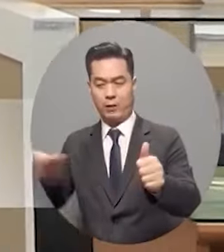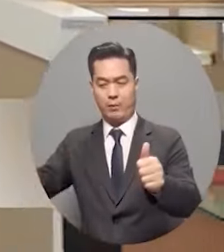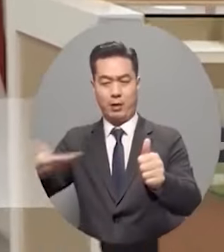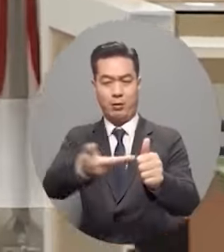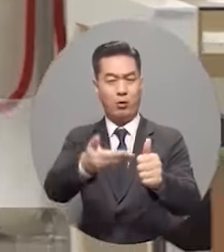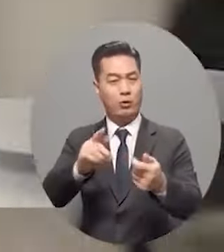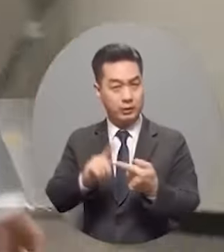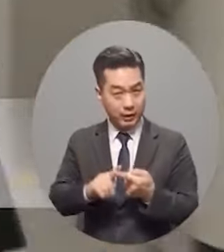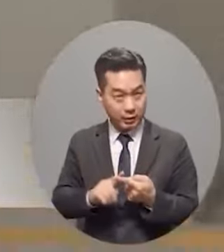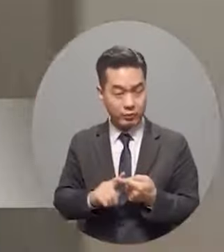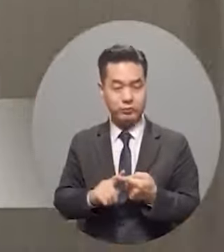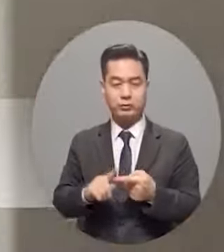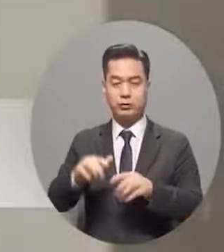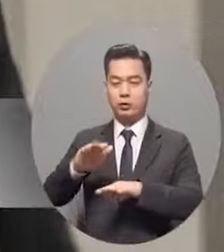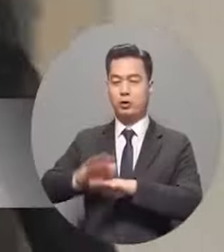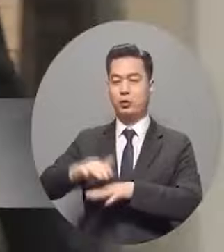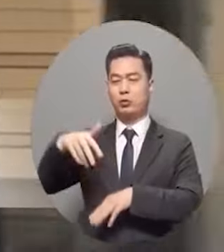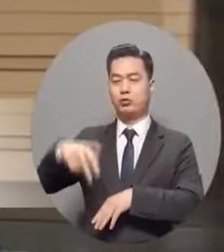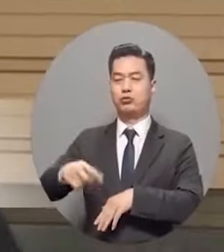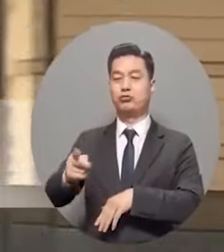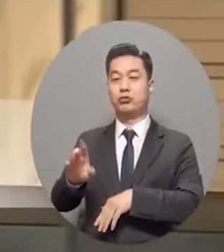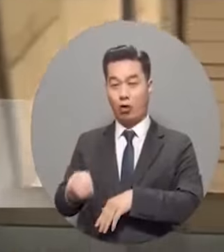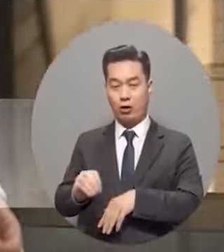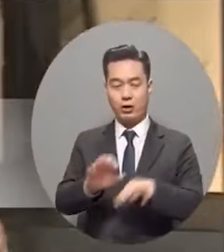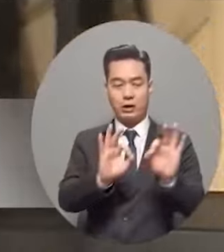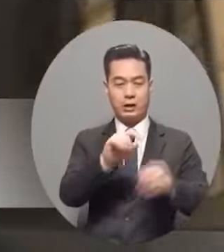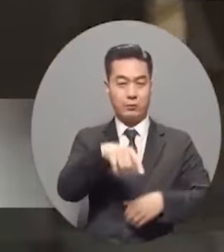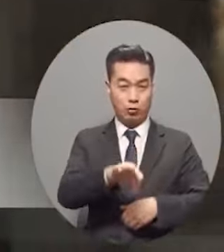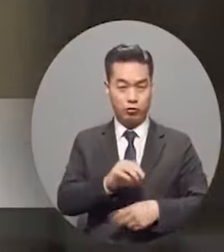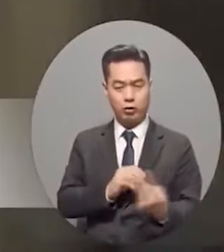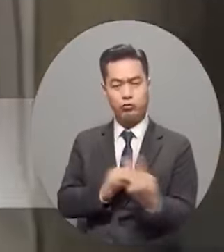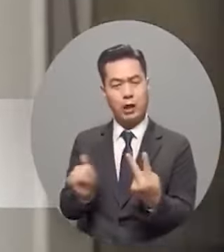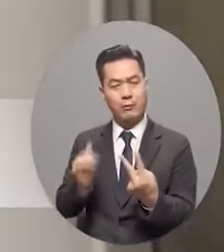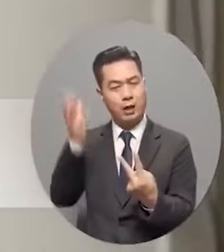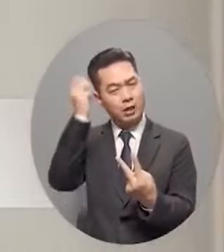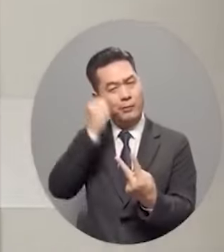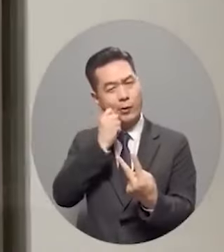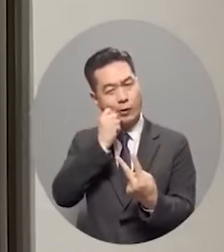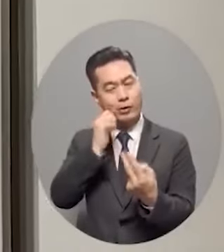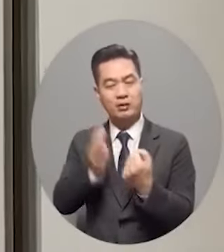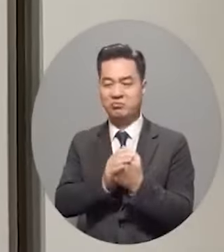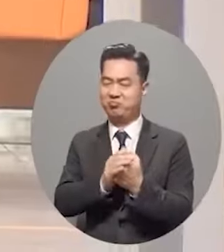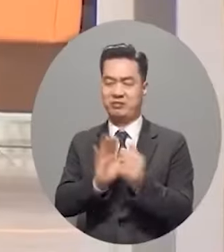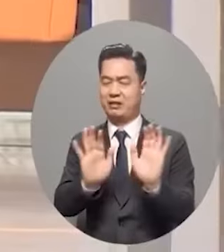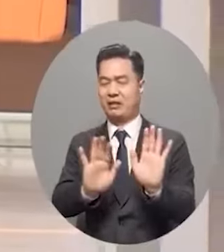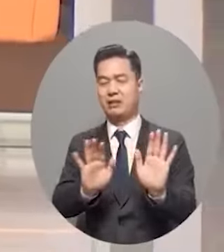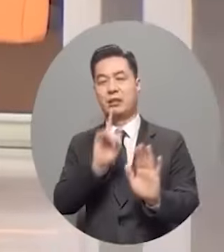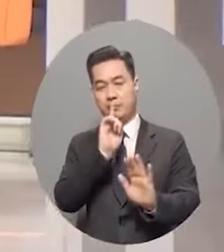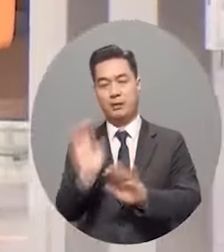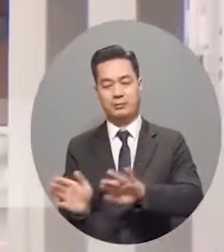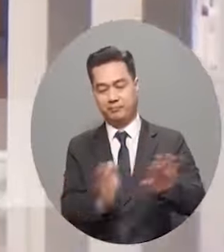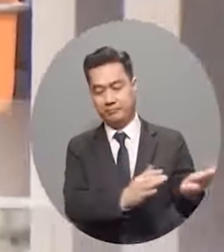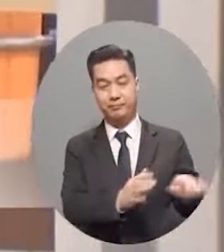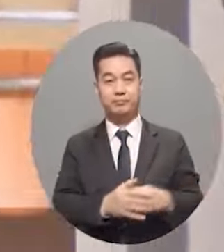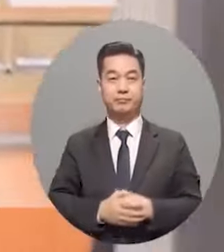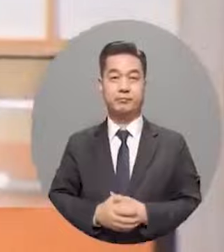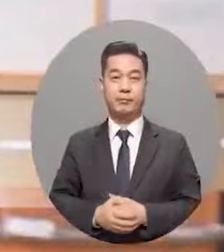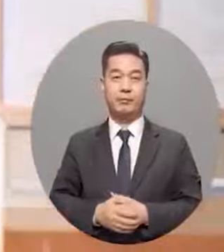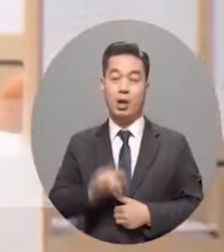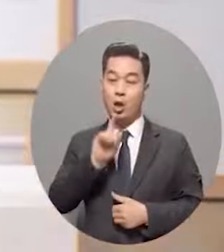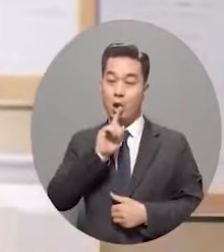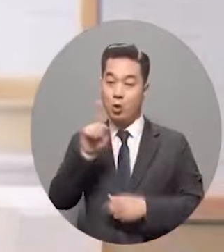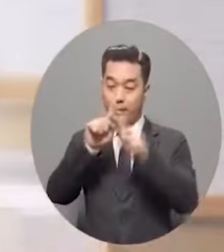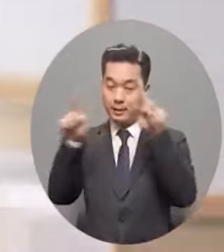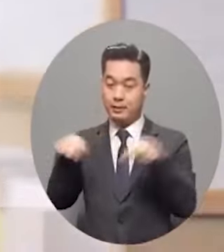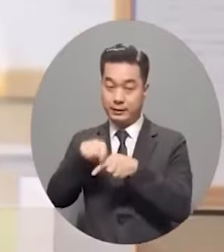대해서도 손준성, 김웅 두 사람 모두 기억 못하고 있다며 받아들이지 않았습니다. 재판부는 고발장 전달